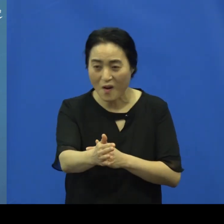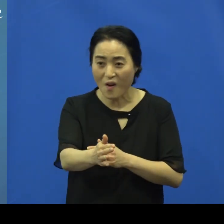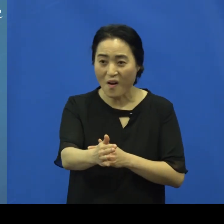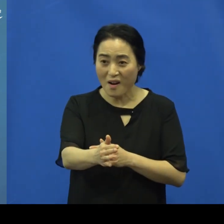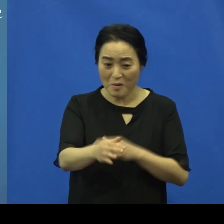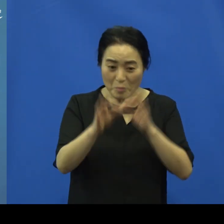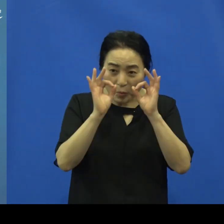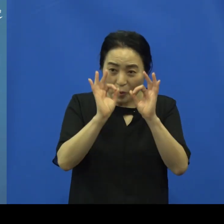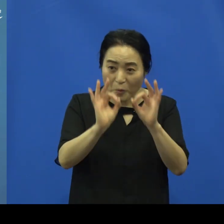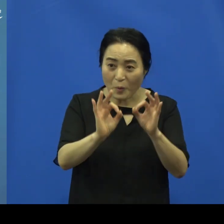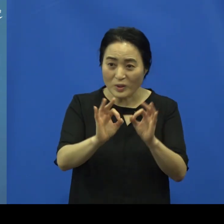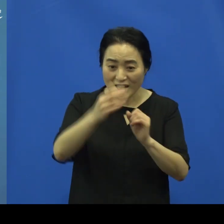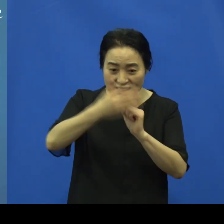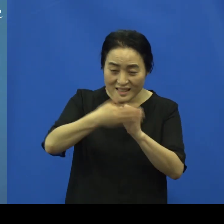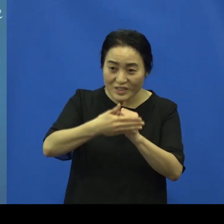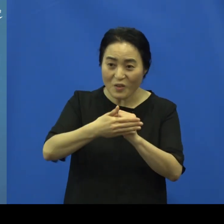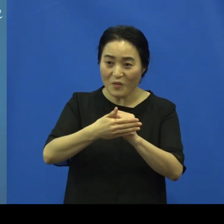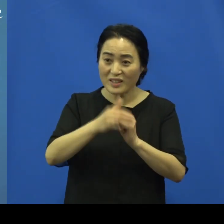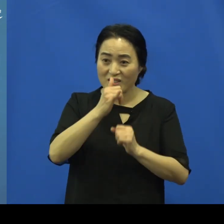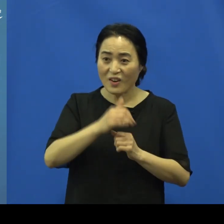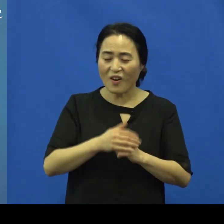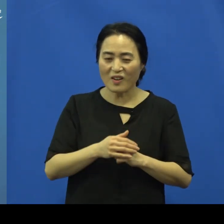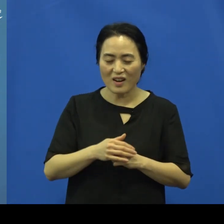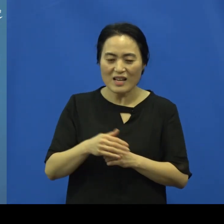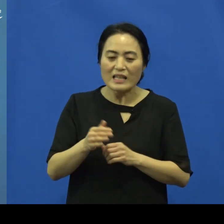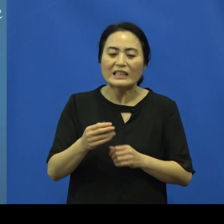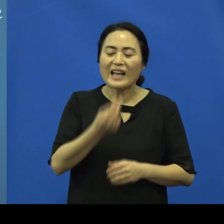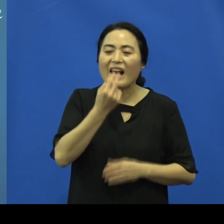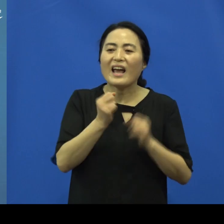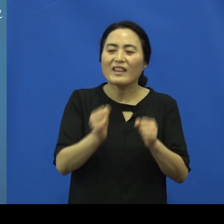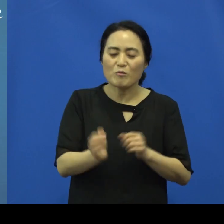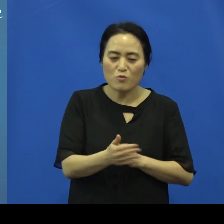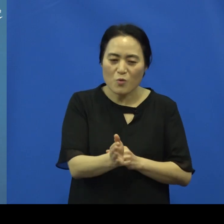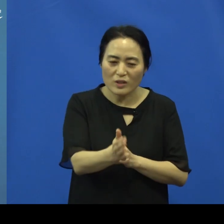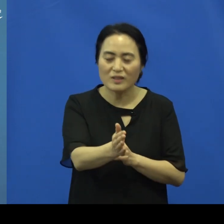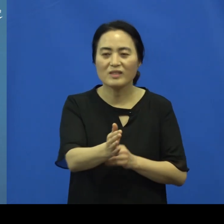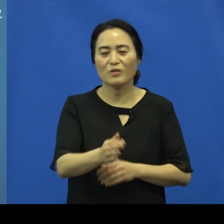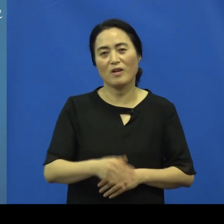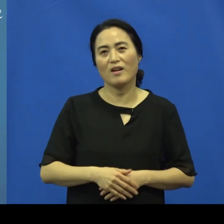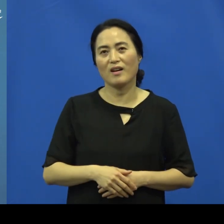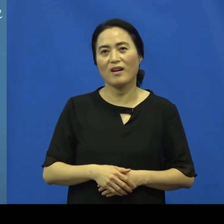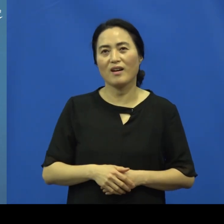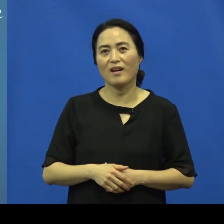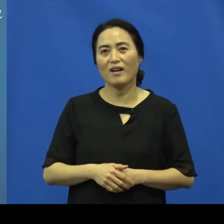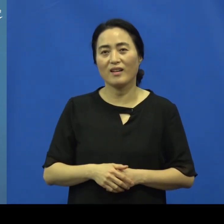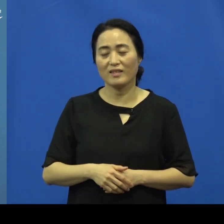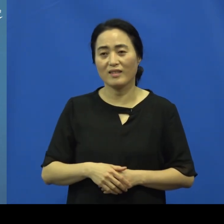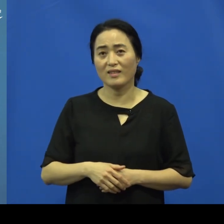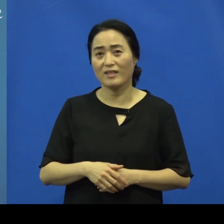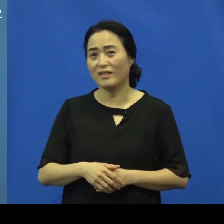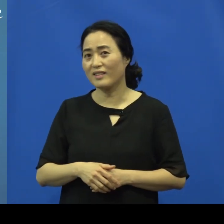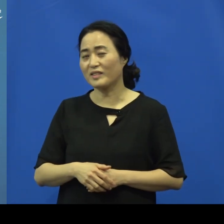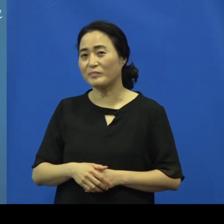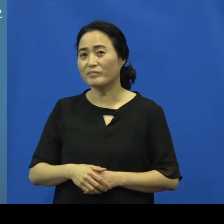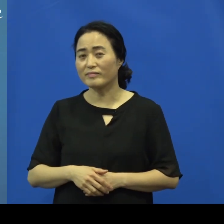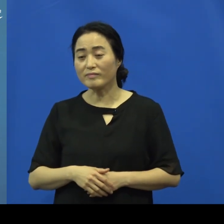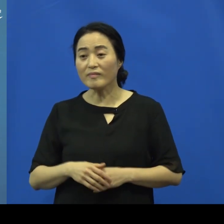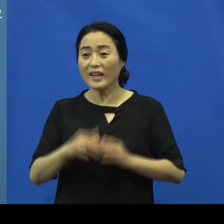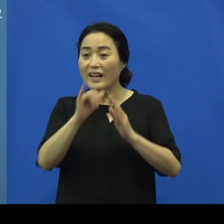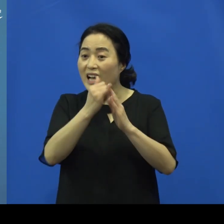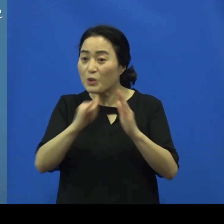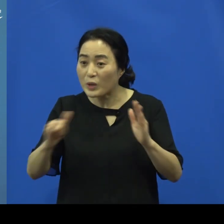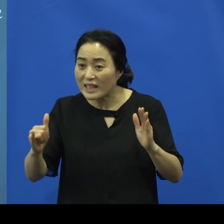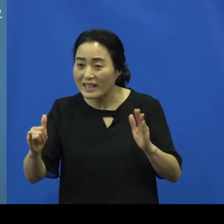제가 호주의 그 북쪽에 보면 퀸즐랜드에 외딴 섬이 있는데 우리 가족이 한번 거기 여행